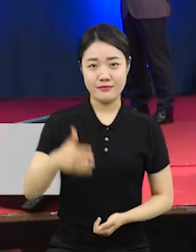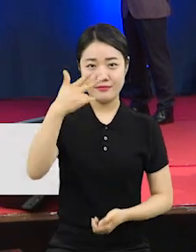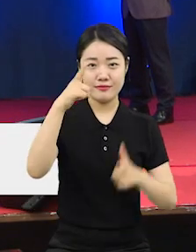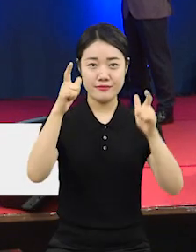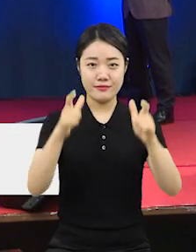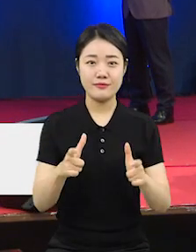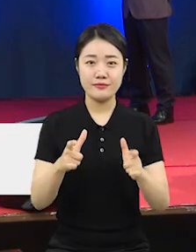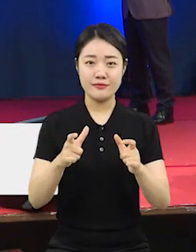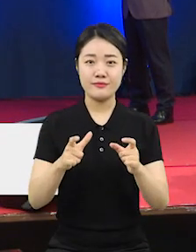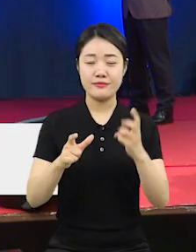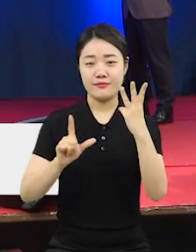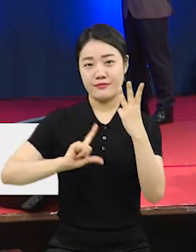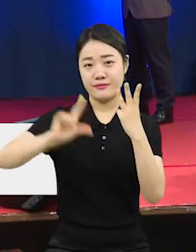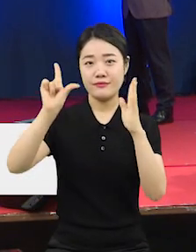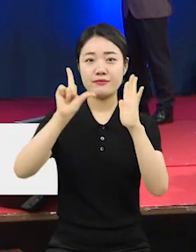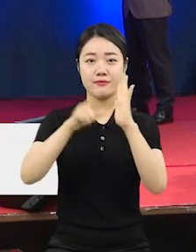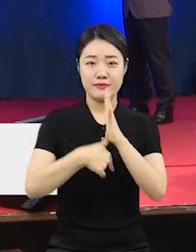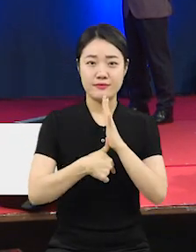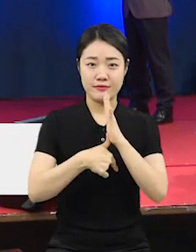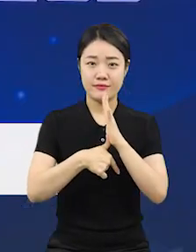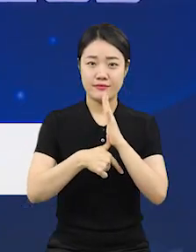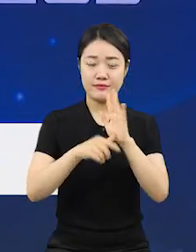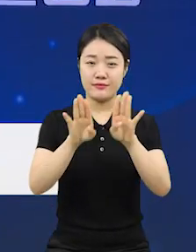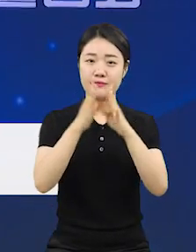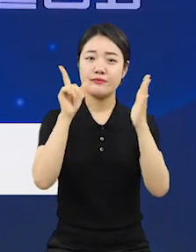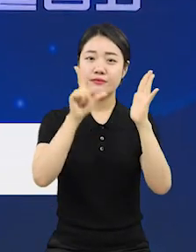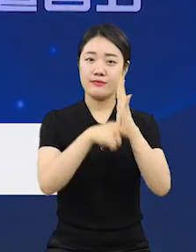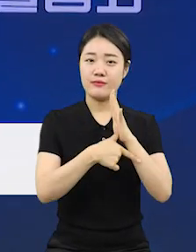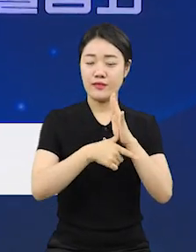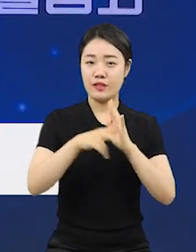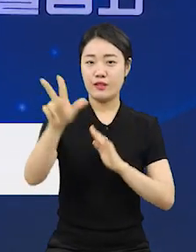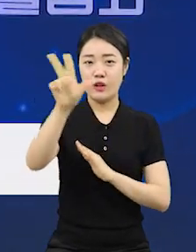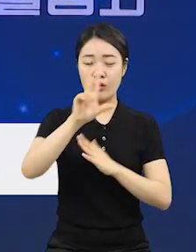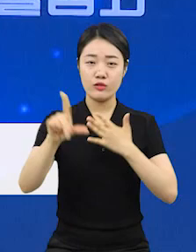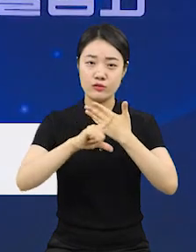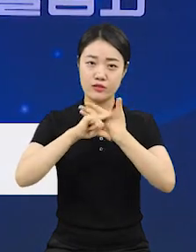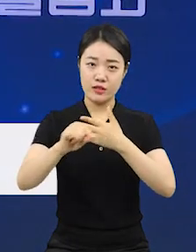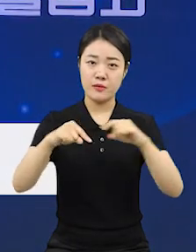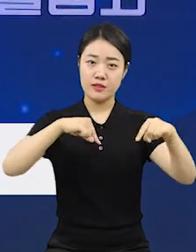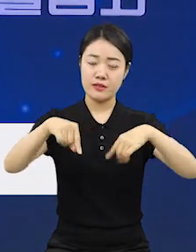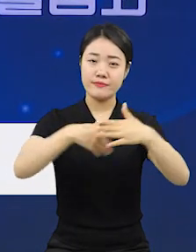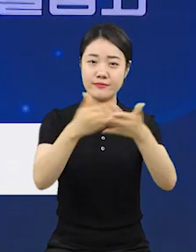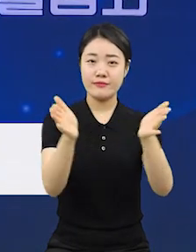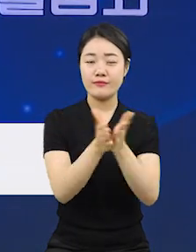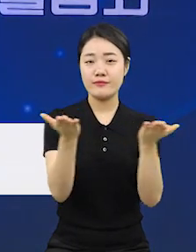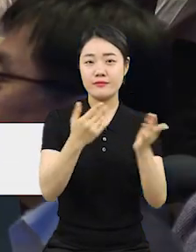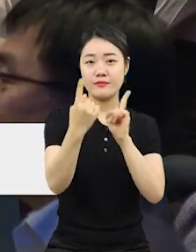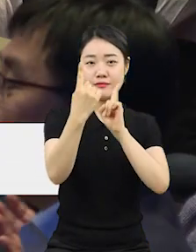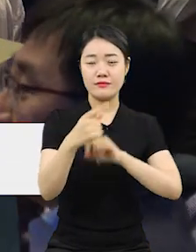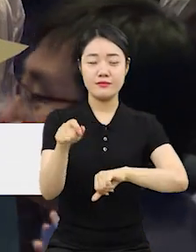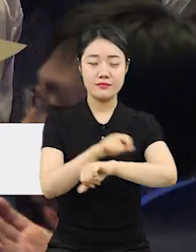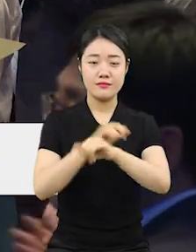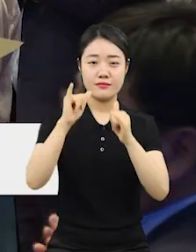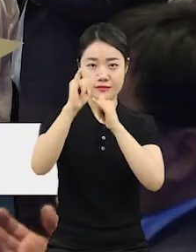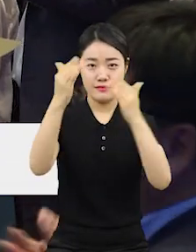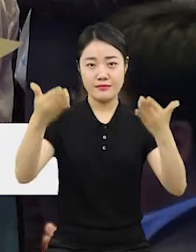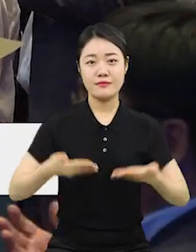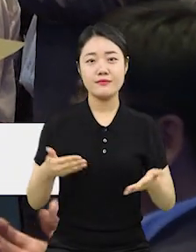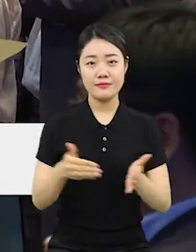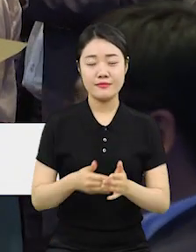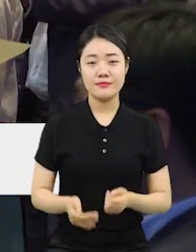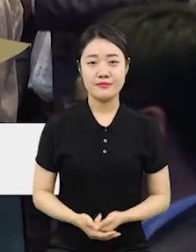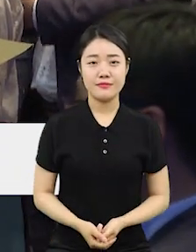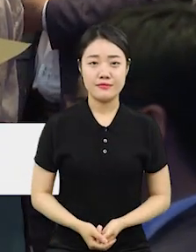부평구가 지난 3일 중소기업 중앙회에서 개최된 2019 전국지방자치단체 일자리 대상에서 특별상을